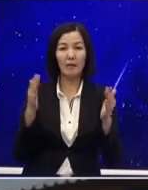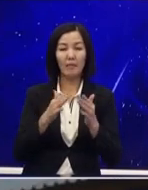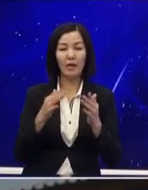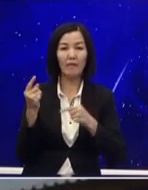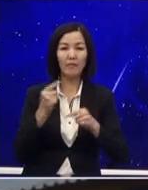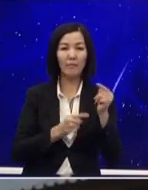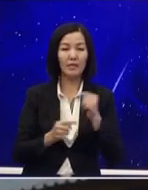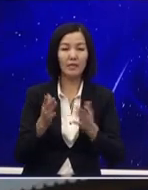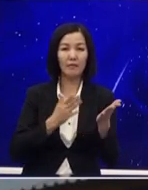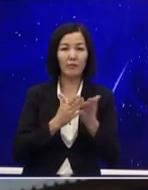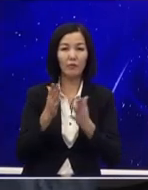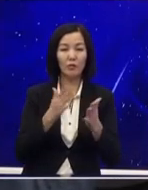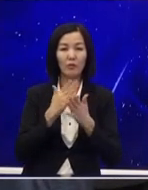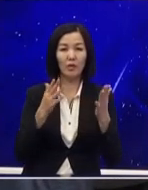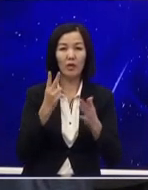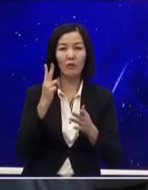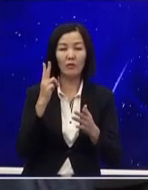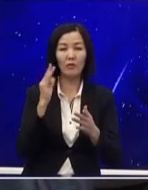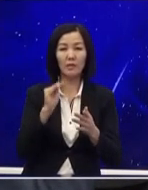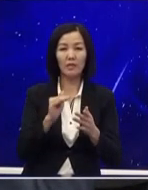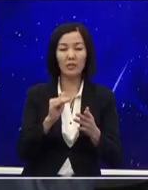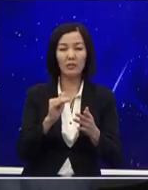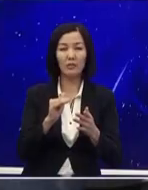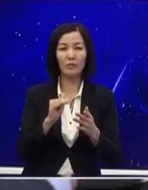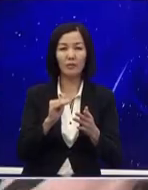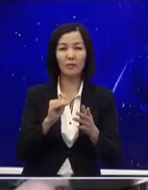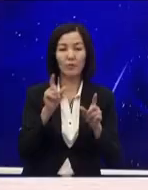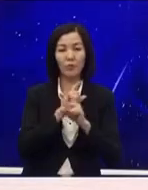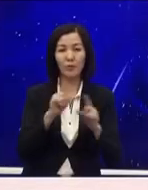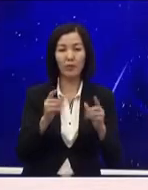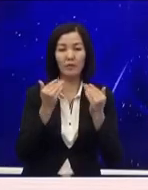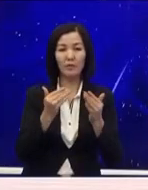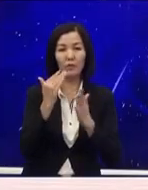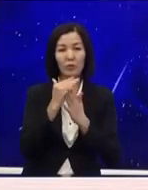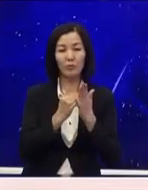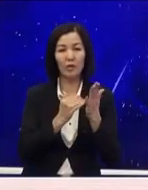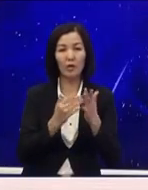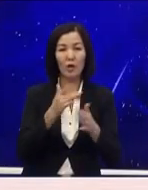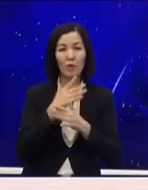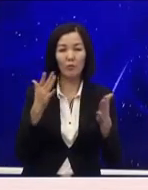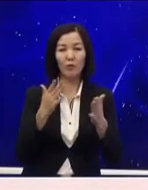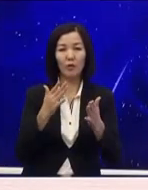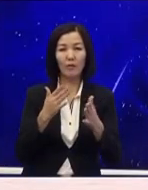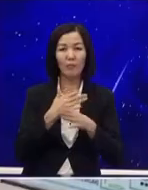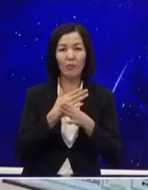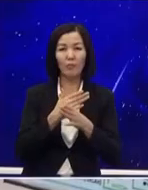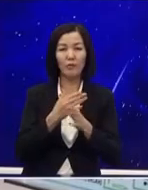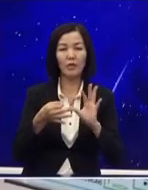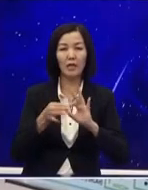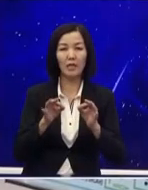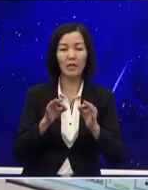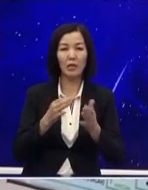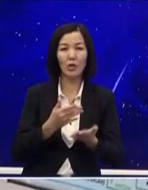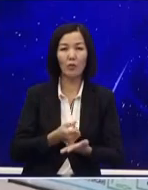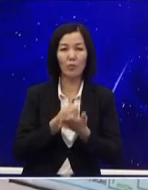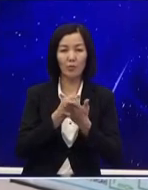этой сфере действует более 2500 субъектов. В рамках государственных программ многим из них оказана конкретная помощь.